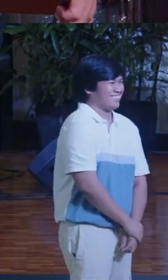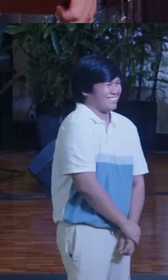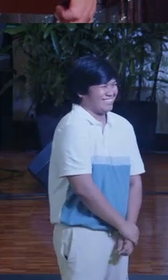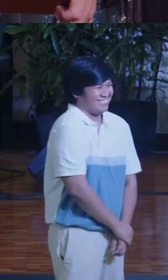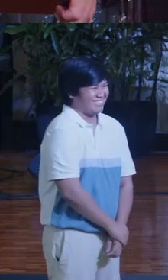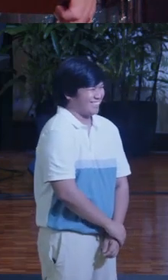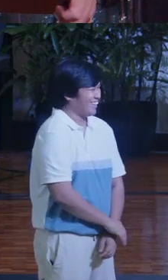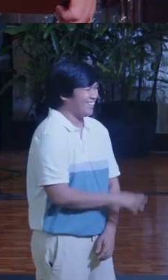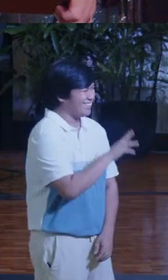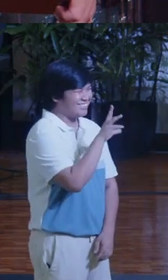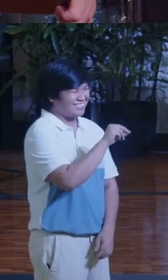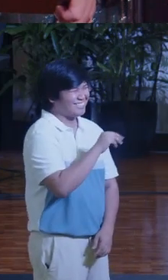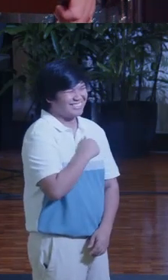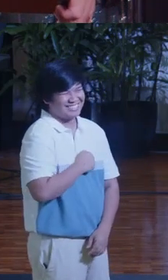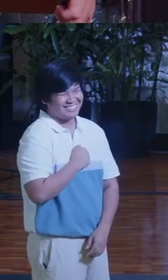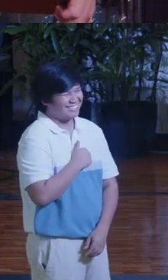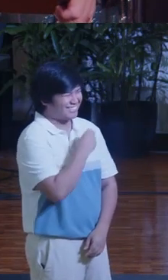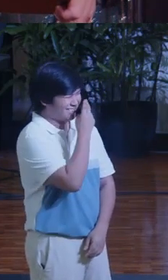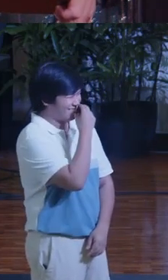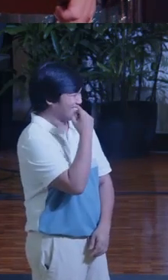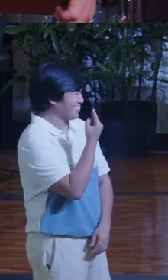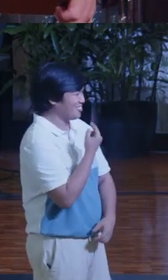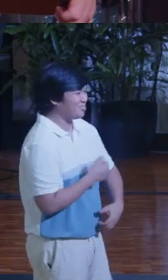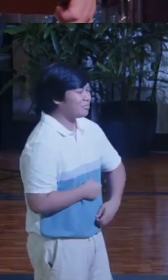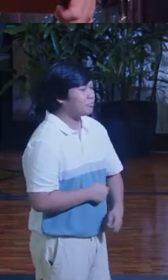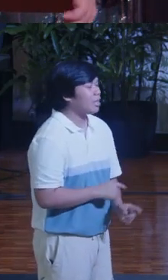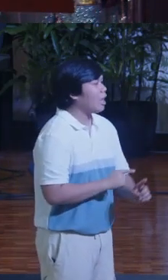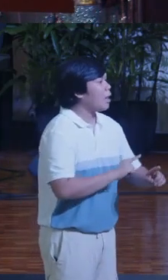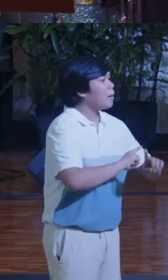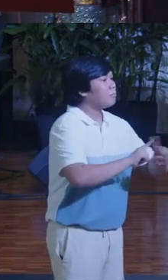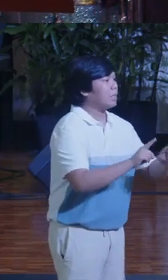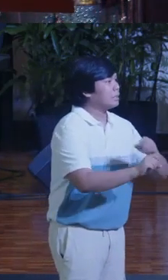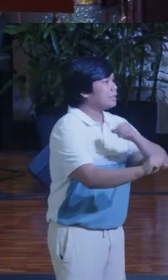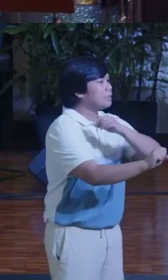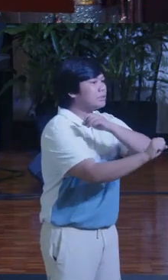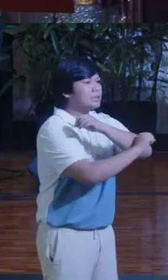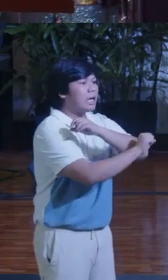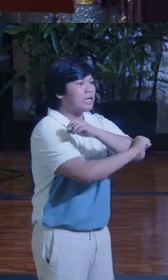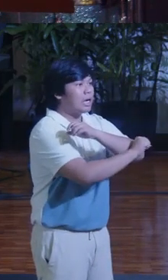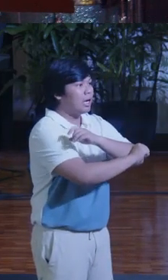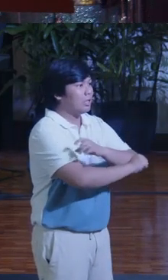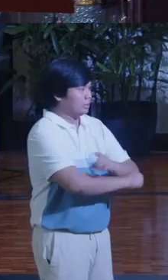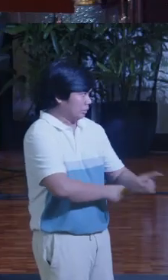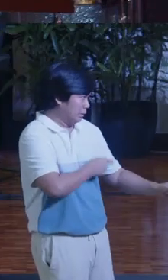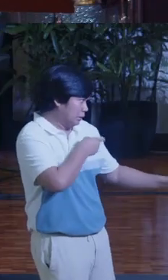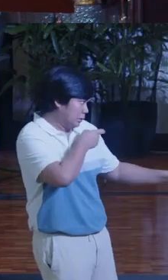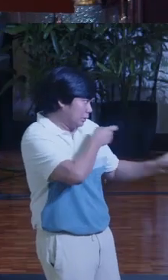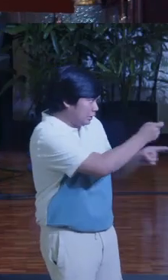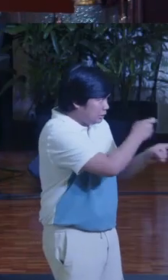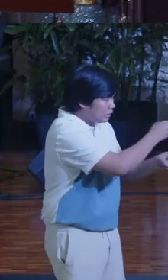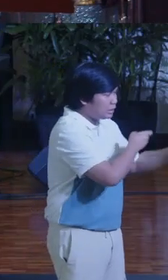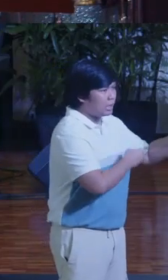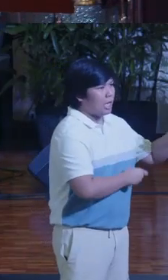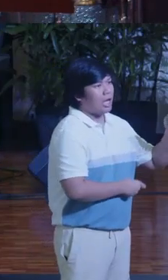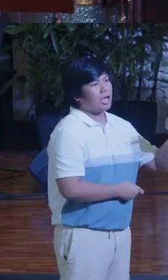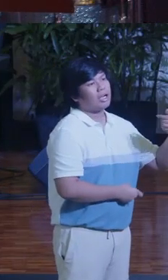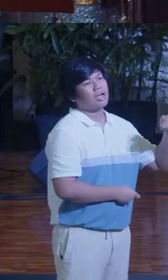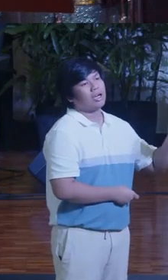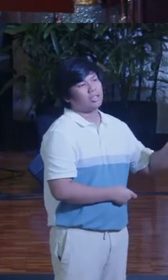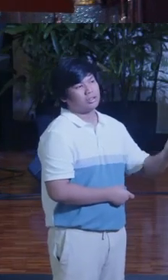Pero ganun po nangyari. Then, Sarai dealt harshly with her and she fled from her. So sa madaling